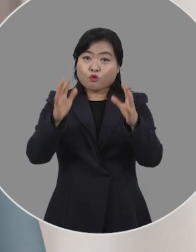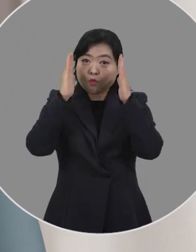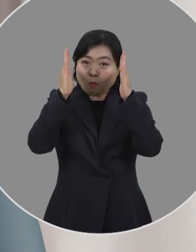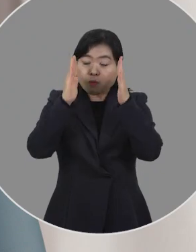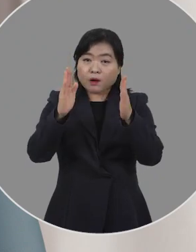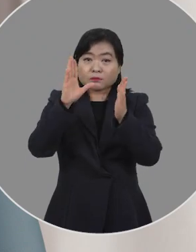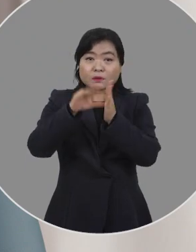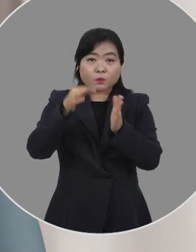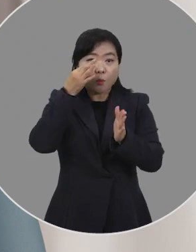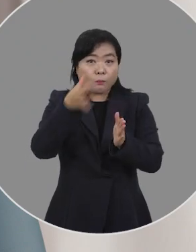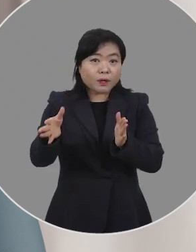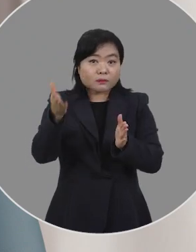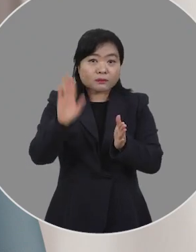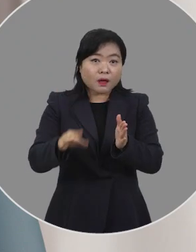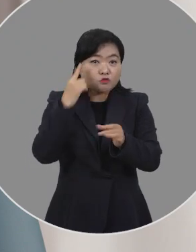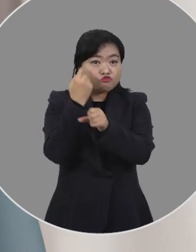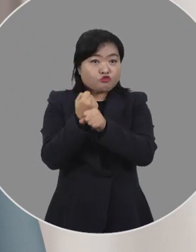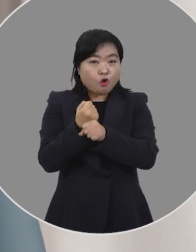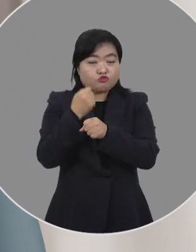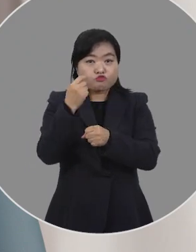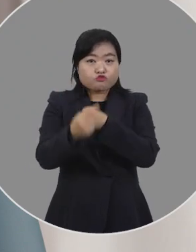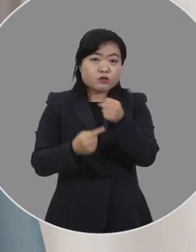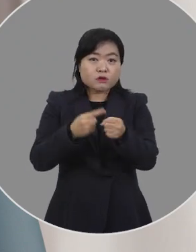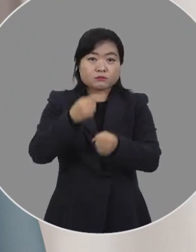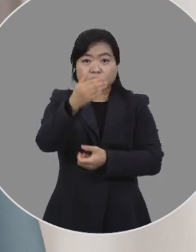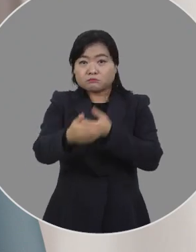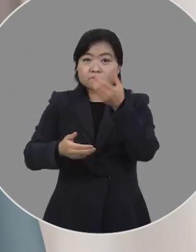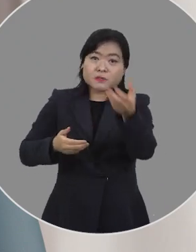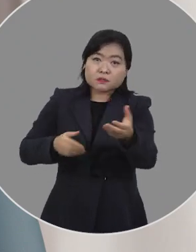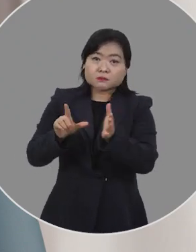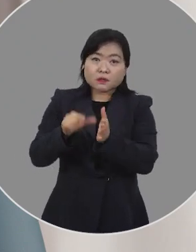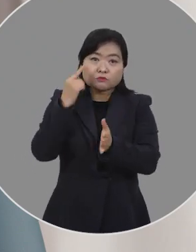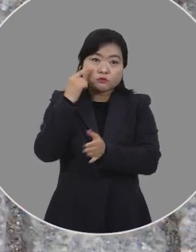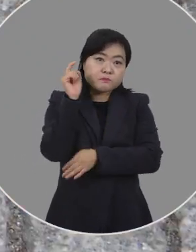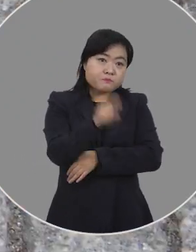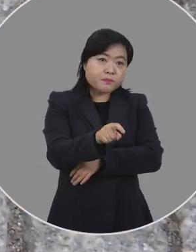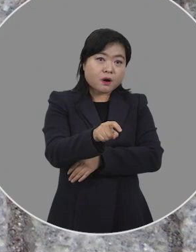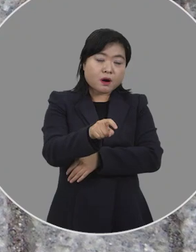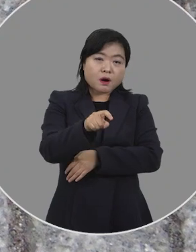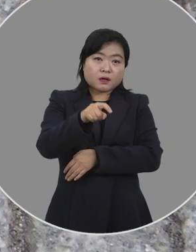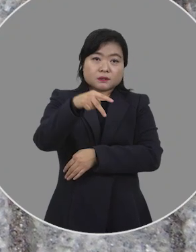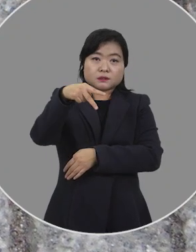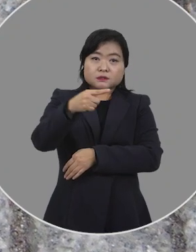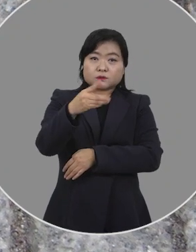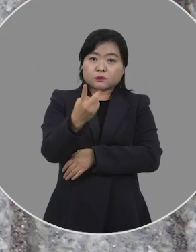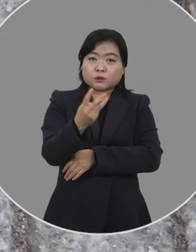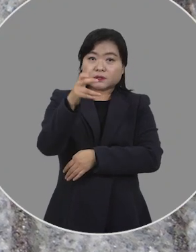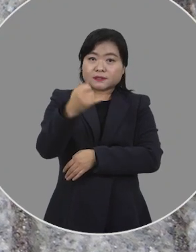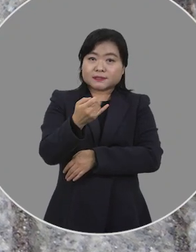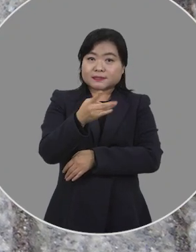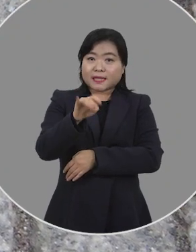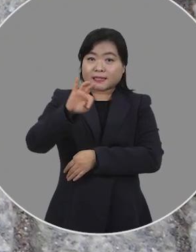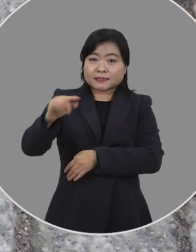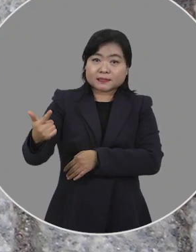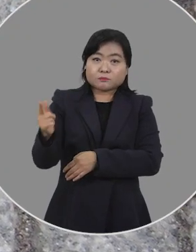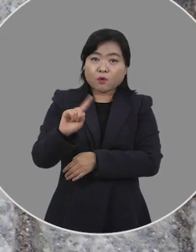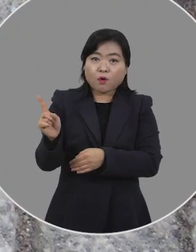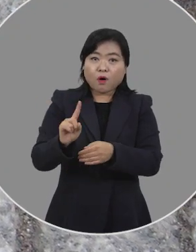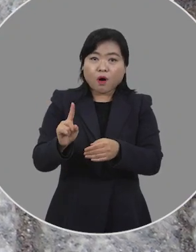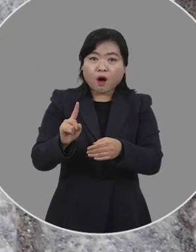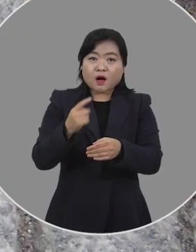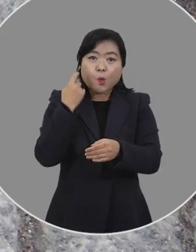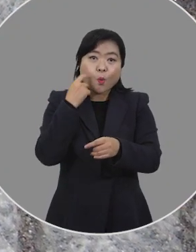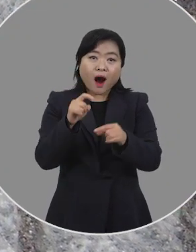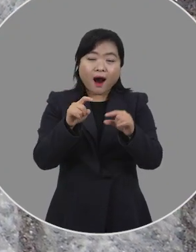할 때도 못 봤던 것인데 연구년 하러 가서 처음 눈에 띈 것이 있었습니다. 슈톨포스타인이라고 해서 황동으로 이렇게